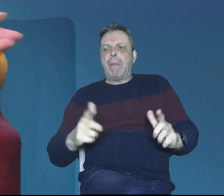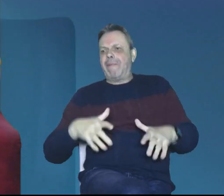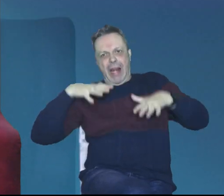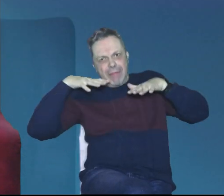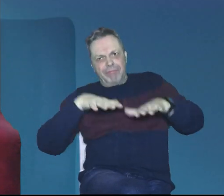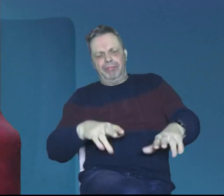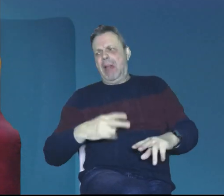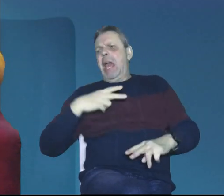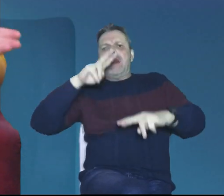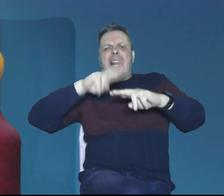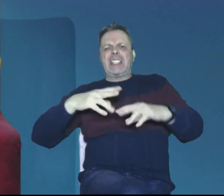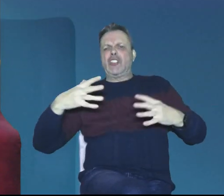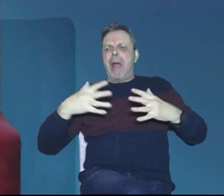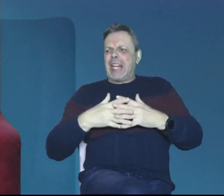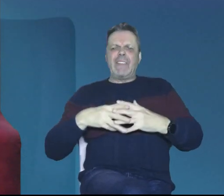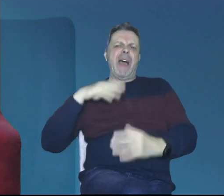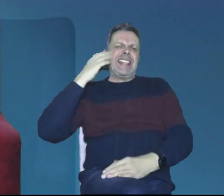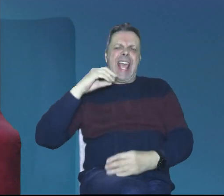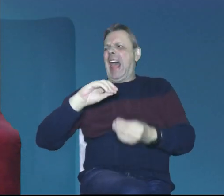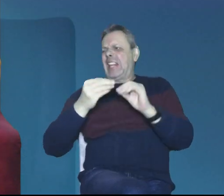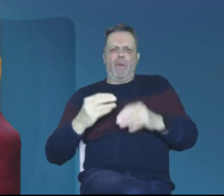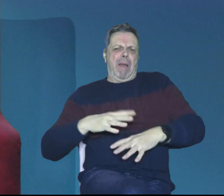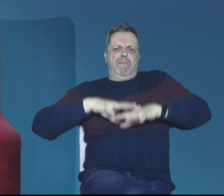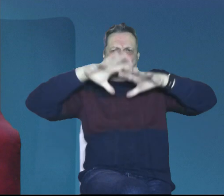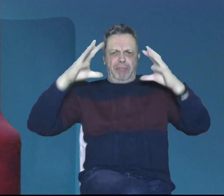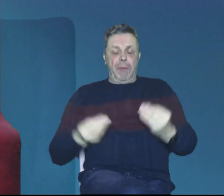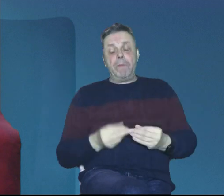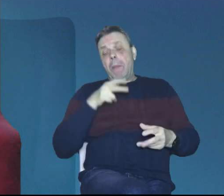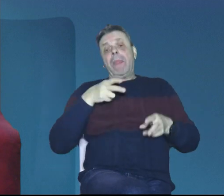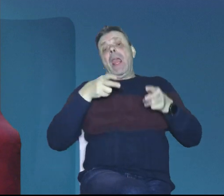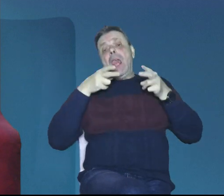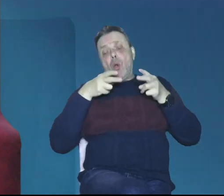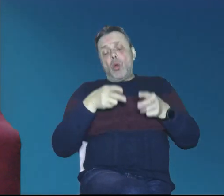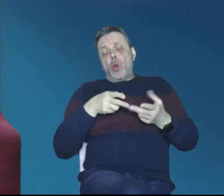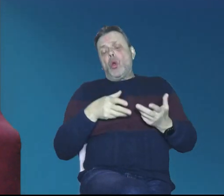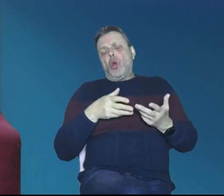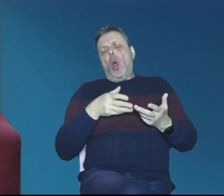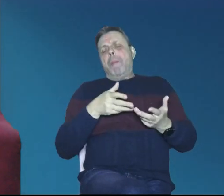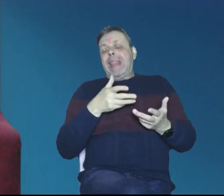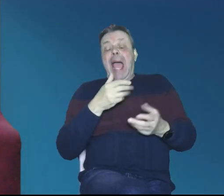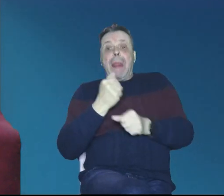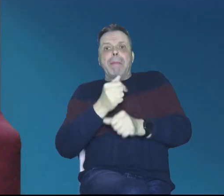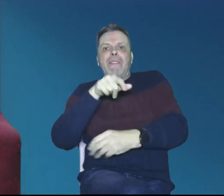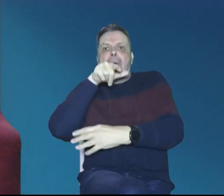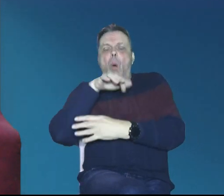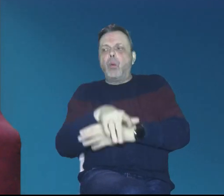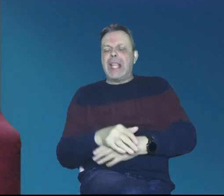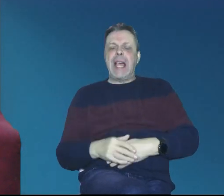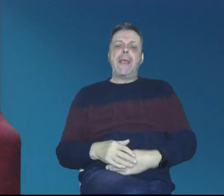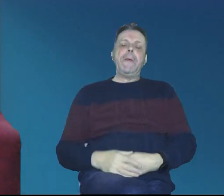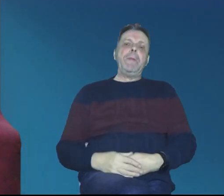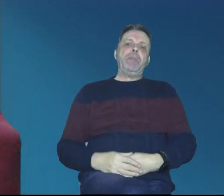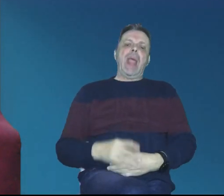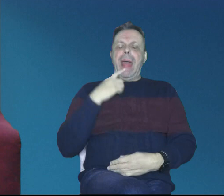improvizacijama zabavljali puk, znači na raskrižima gradova, sela, trgova i tako dalje. I komedija dell'arte je izvršila